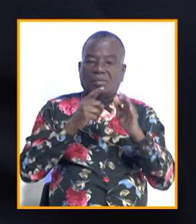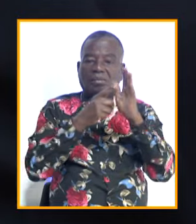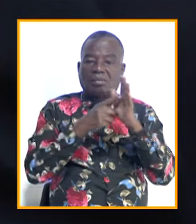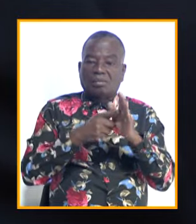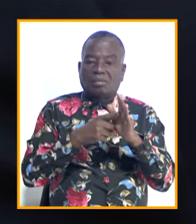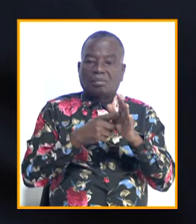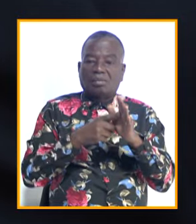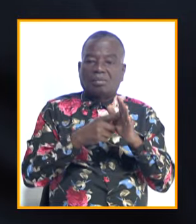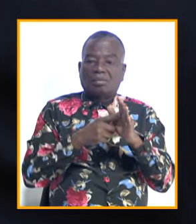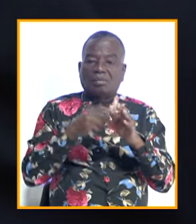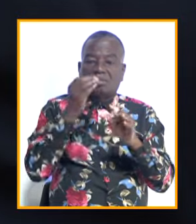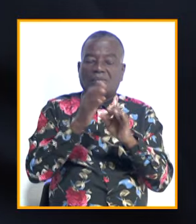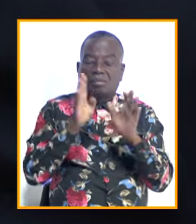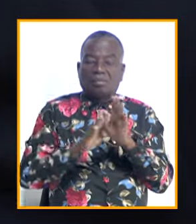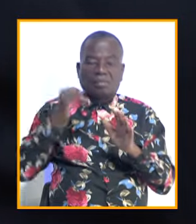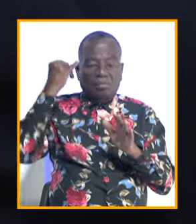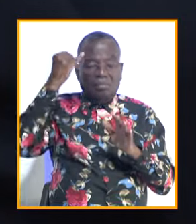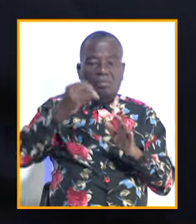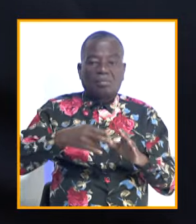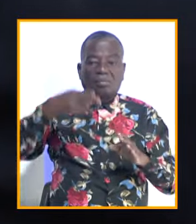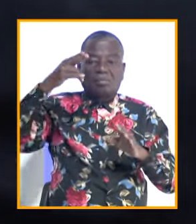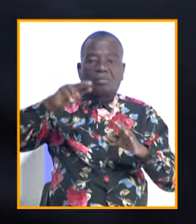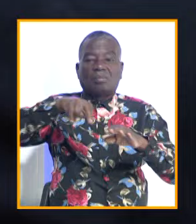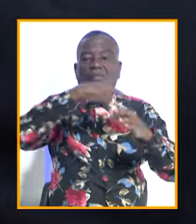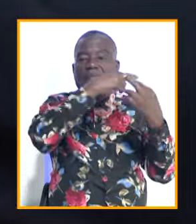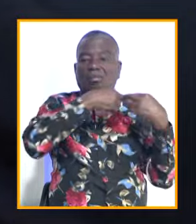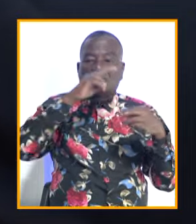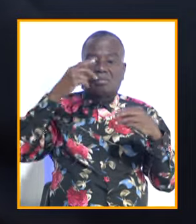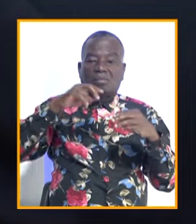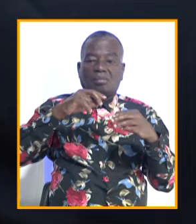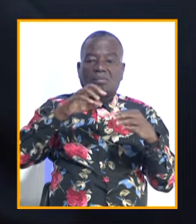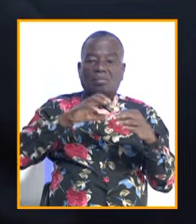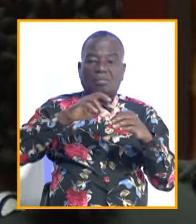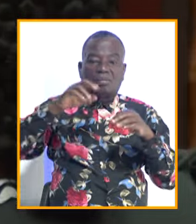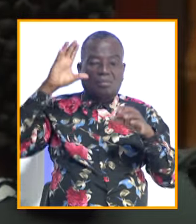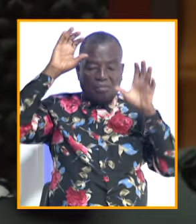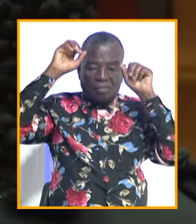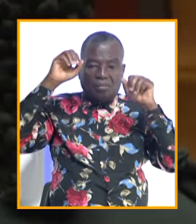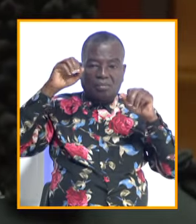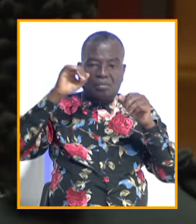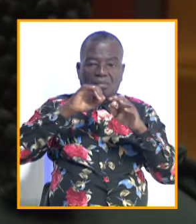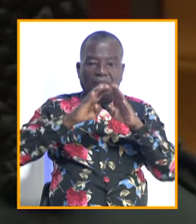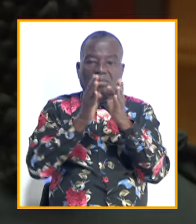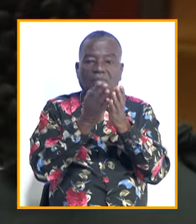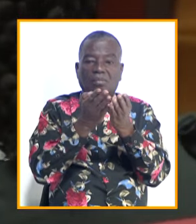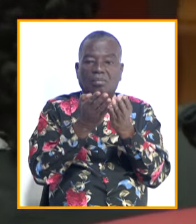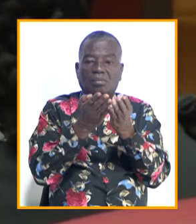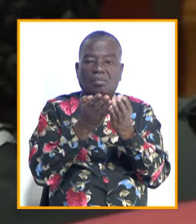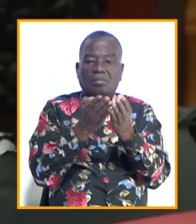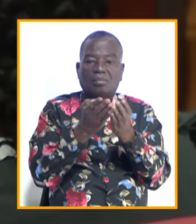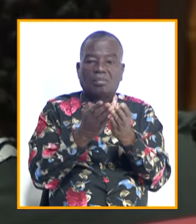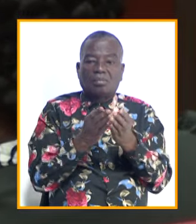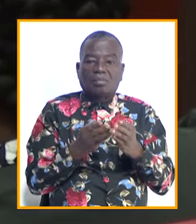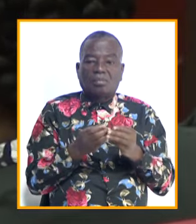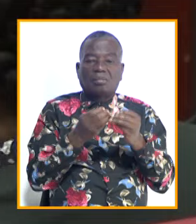prérogatives. L'intention de l'initiateur, le haut représentant du président de la République, est donc à propos. Ce magazine, par-delà la